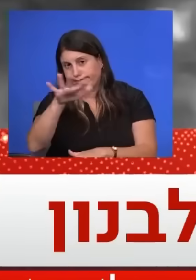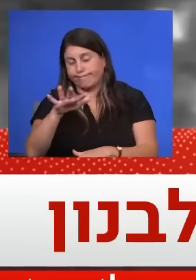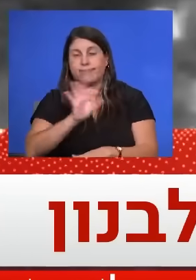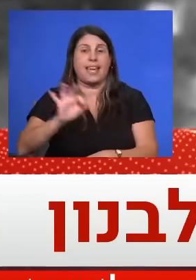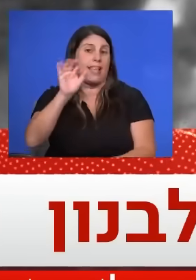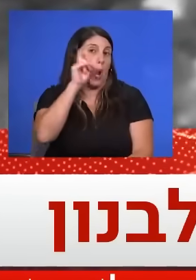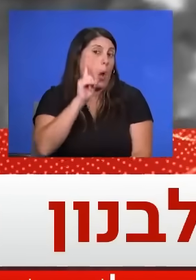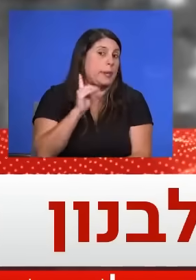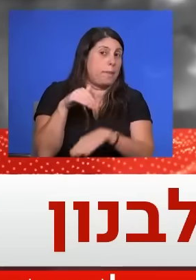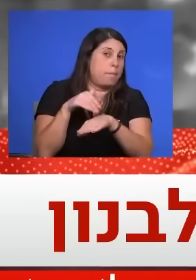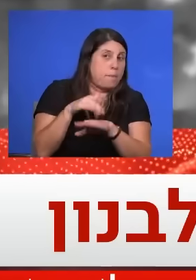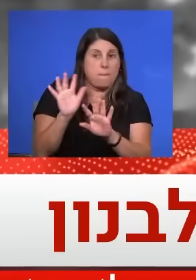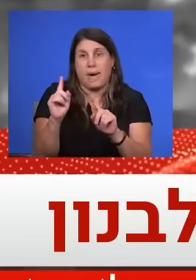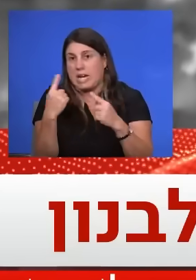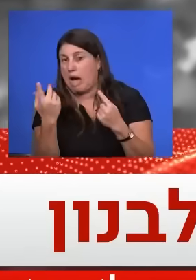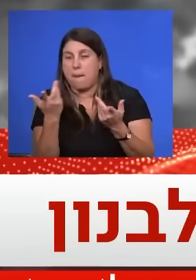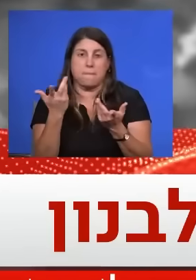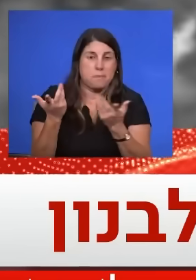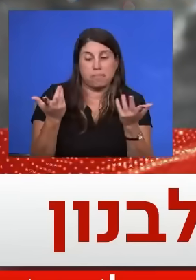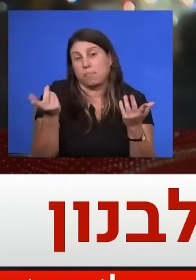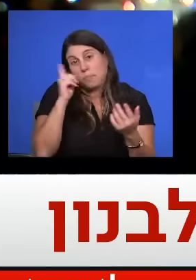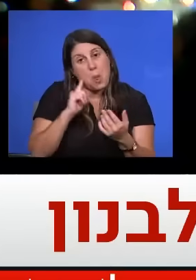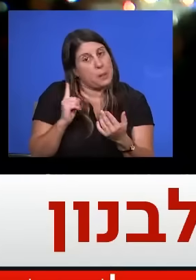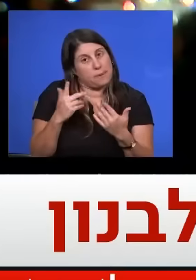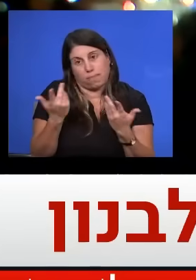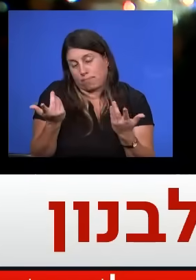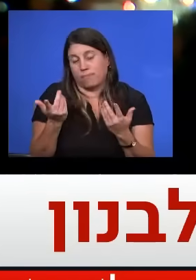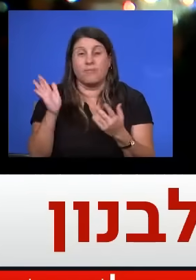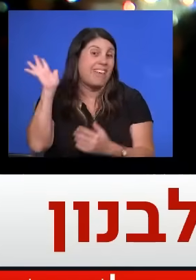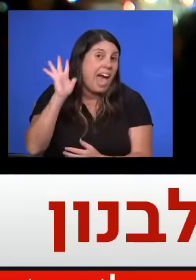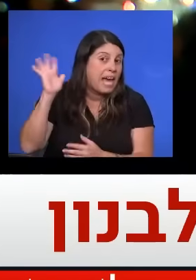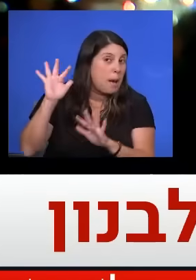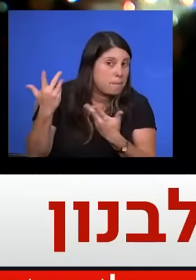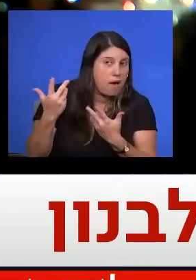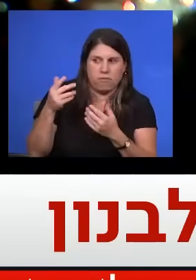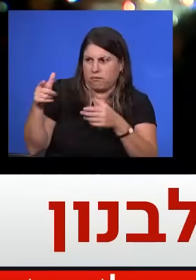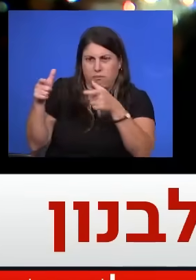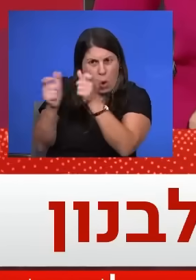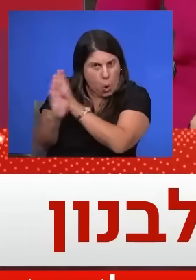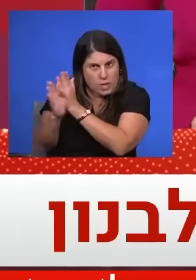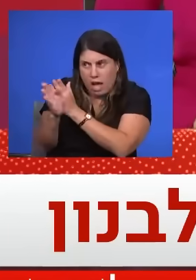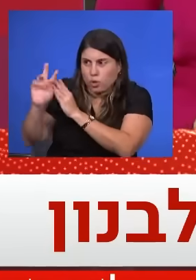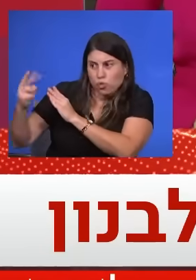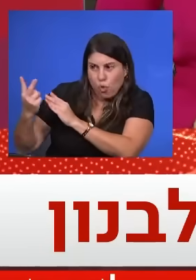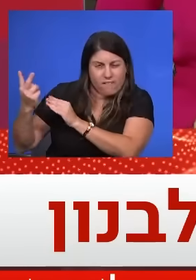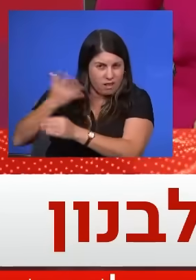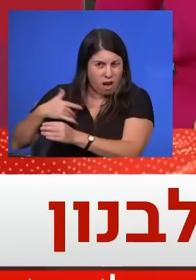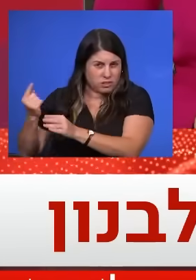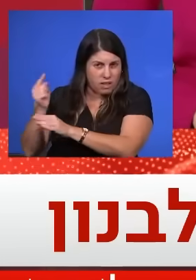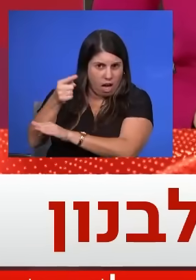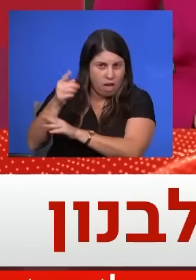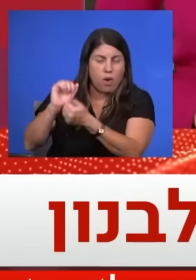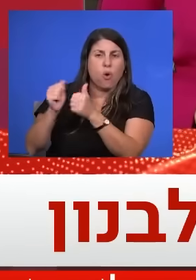בדיוק הותקף שם, ומה הרקע, האם זו חוליה נוספת שעמדה לשגר משהו, או שתשתית נוספת של